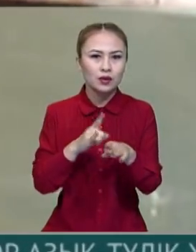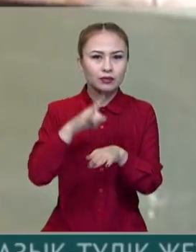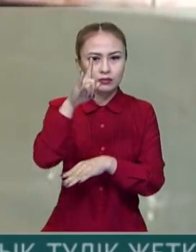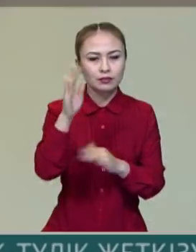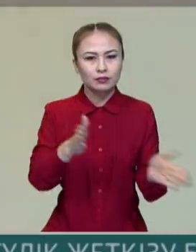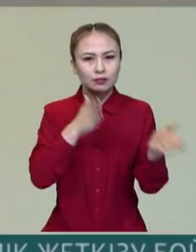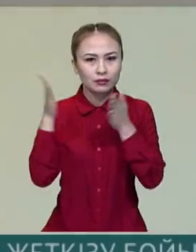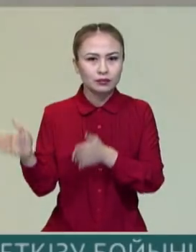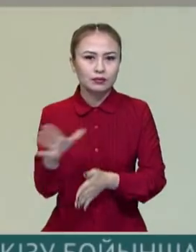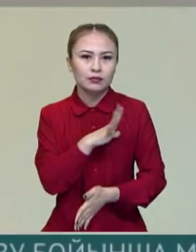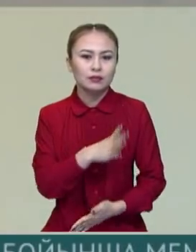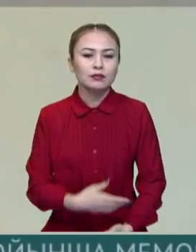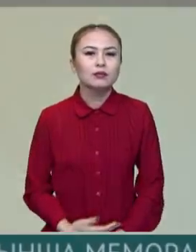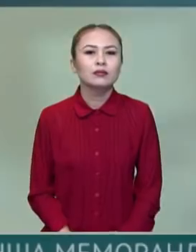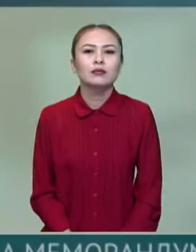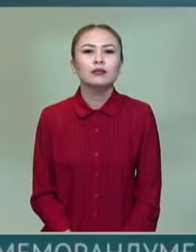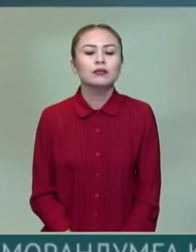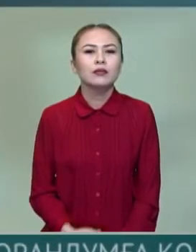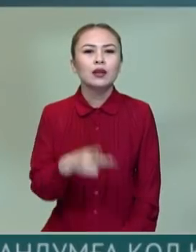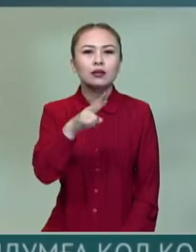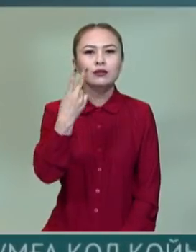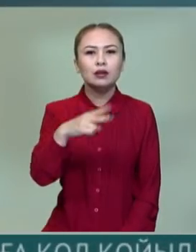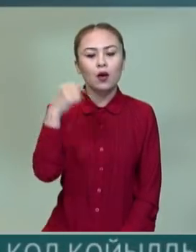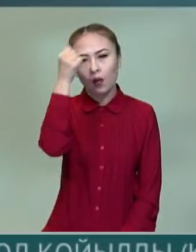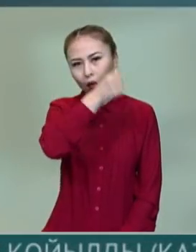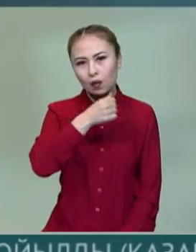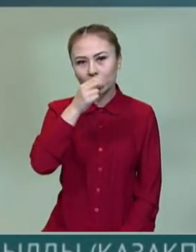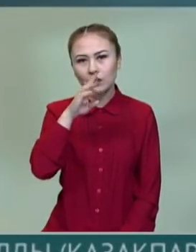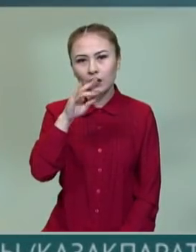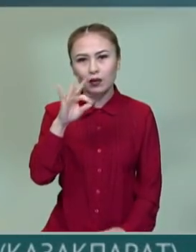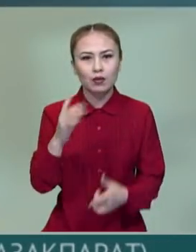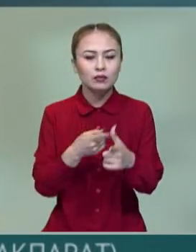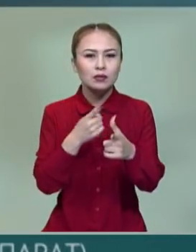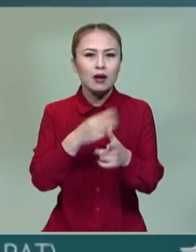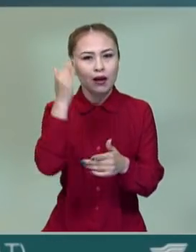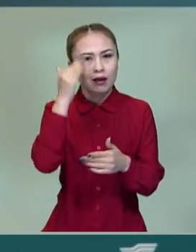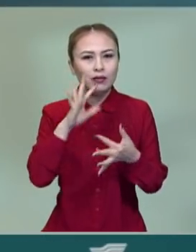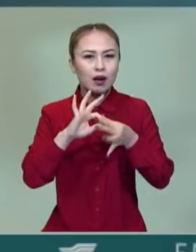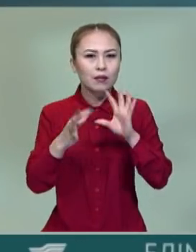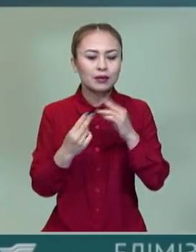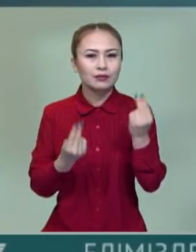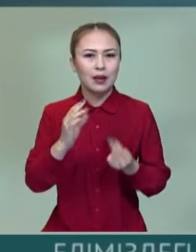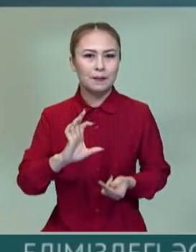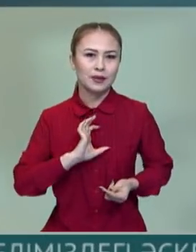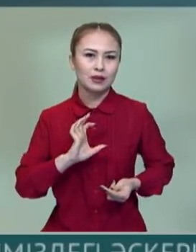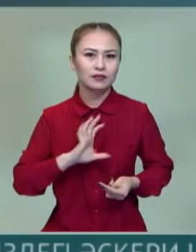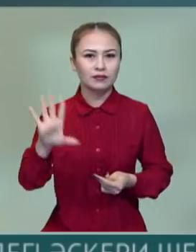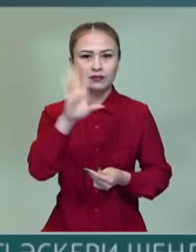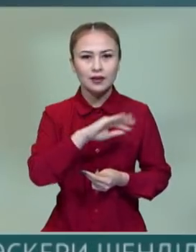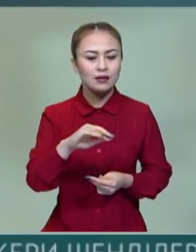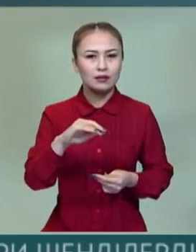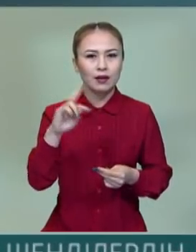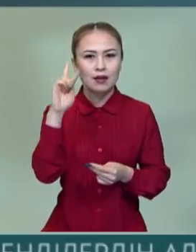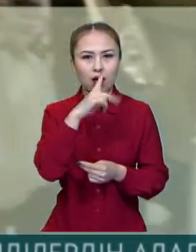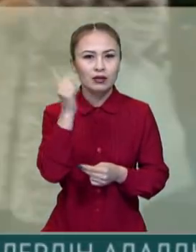әуе рейсі кейінге қалдырылған. 2020 жылы Токиода өтетін жазғы олимпиада ойындарының медальдары жарамсыз болып